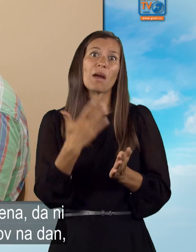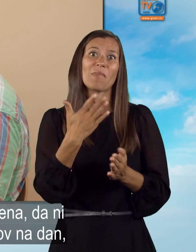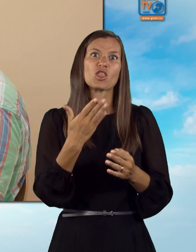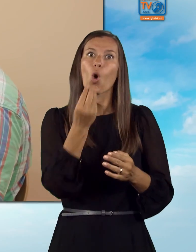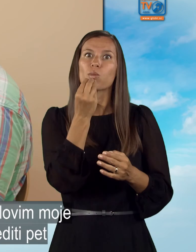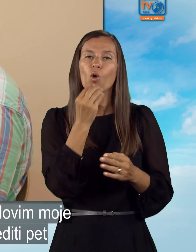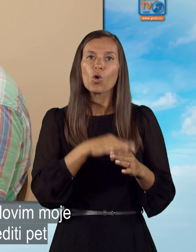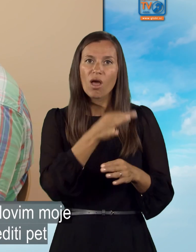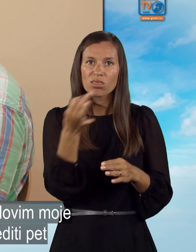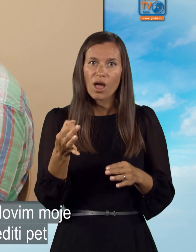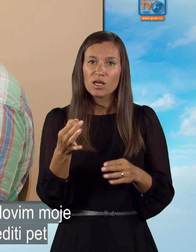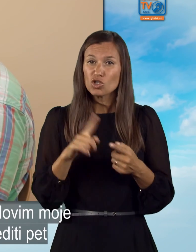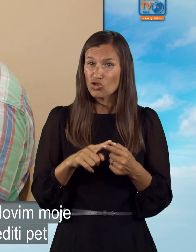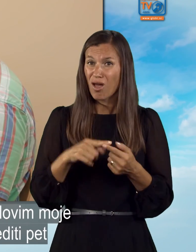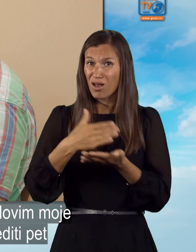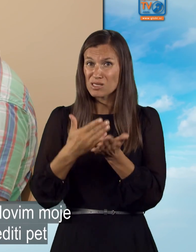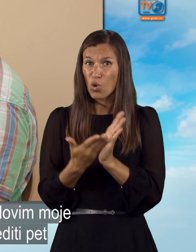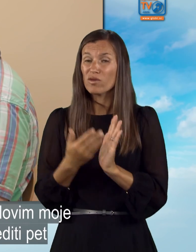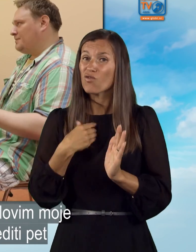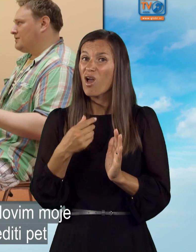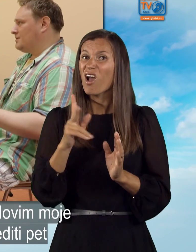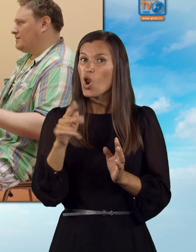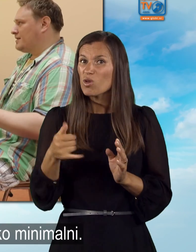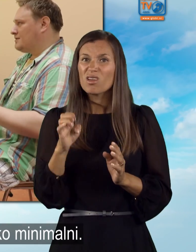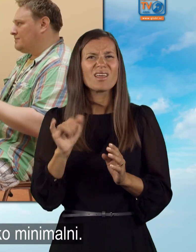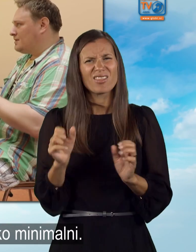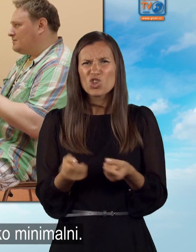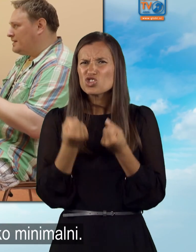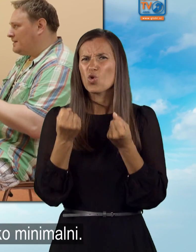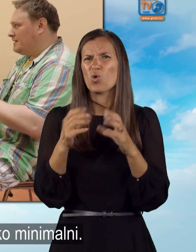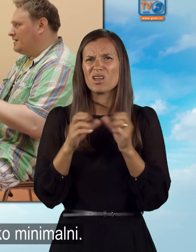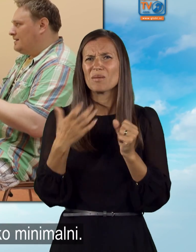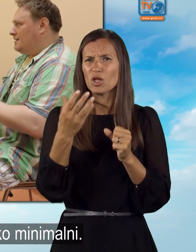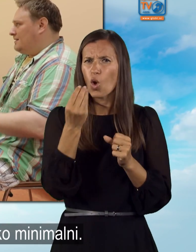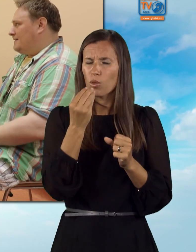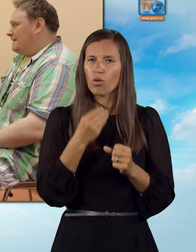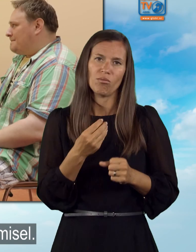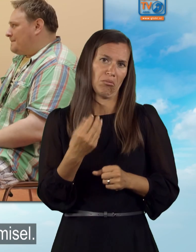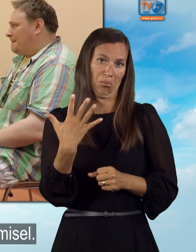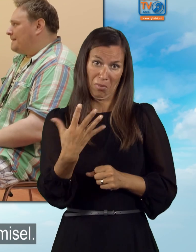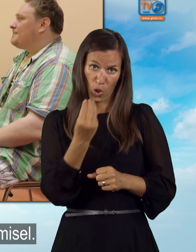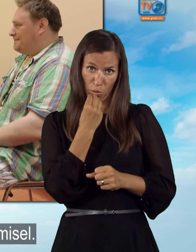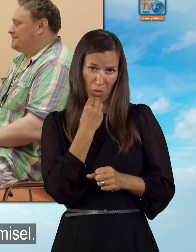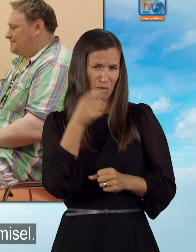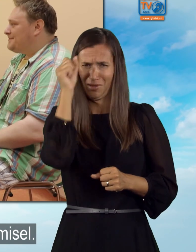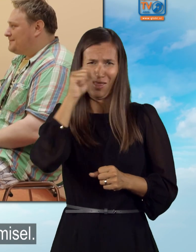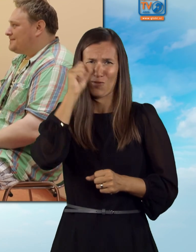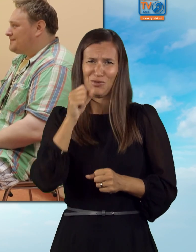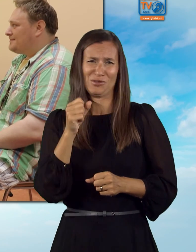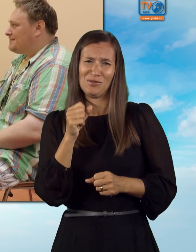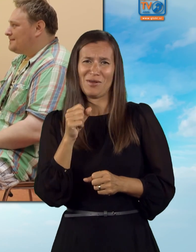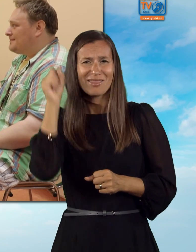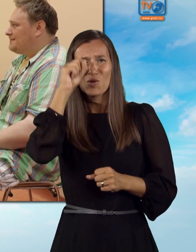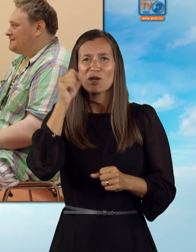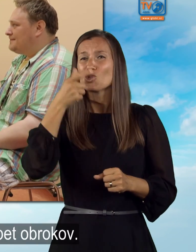verjemite, da če razpolovim svoje kalorije, je težko narediti 5 obrokov, ker so tako minimalni. 5 obrokov je nesmisel. 5 obrokov